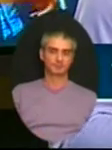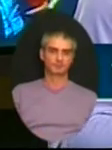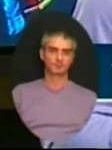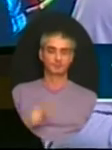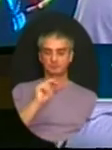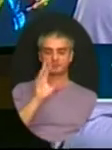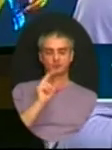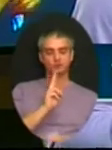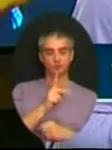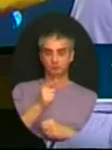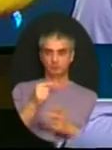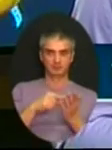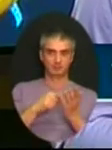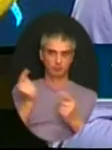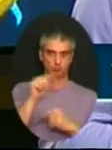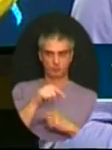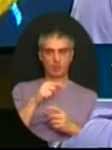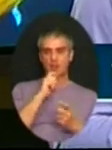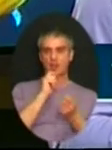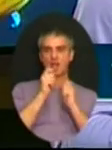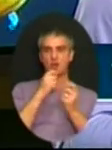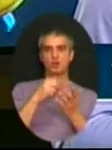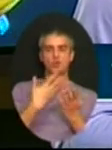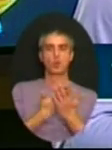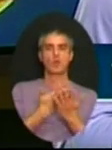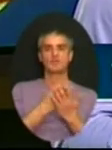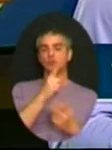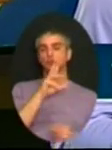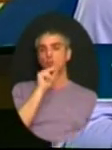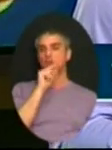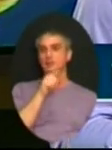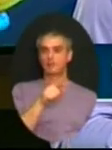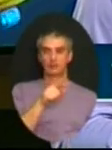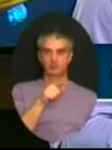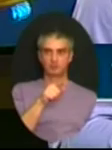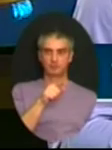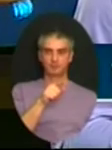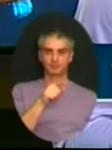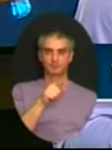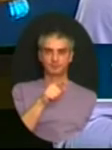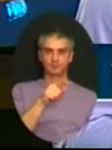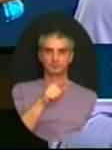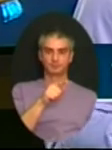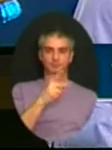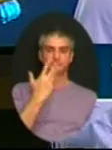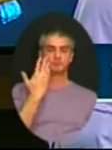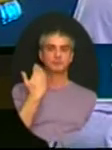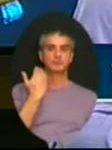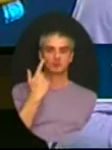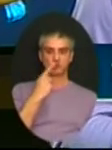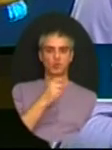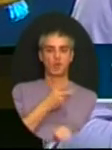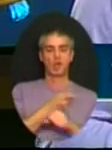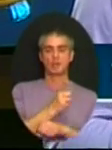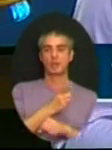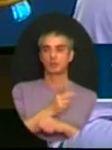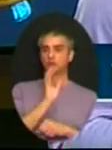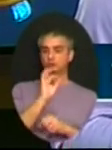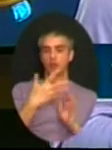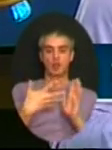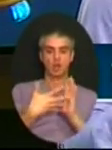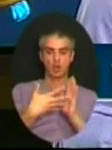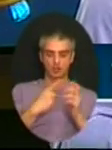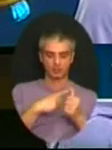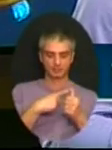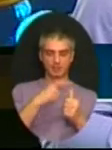העניין שלשמו הוא הגיע זה הרעיון בעובדה, שם הוא התייחס לזה שהיו הטרדות של